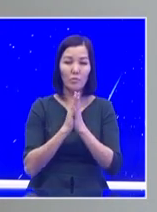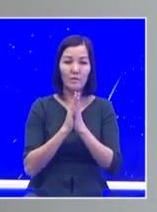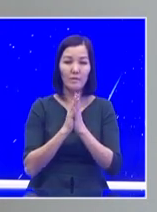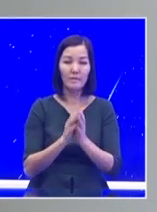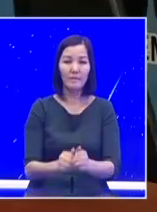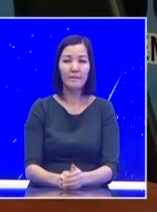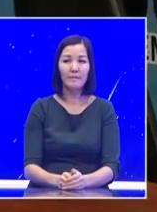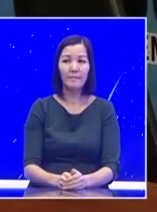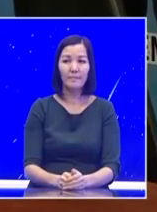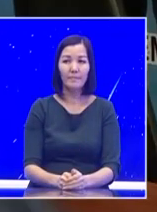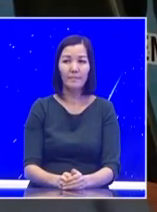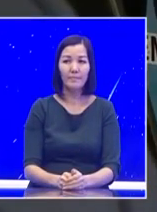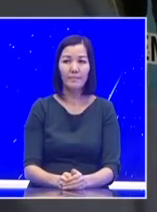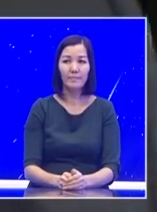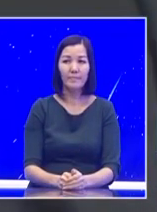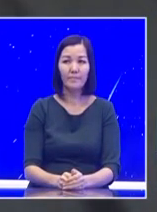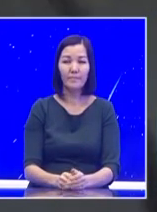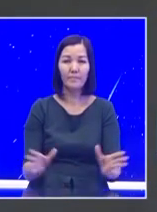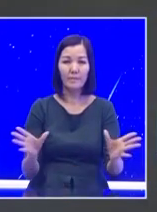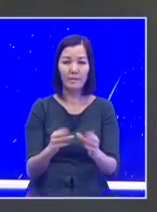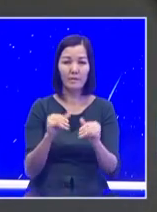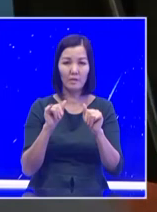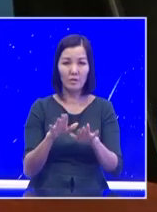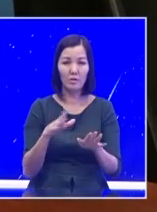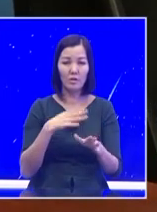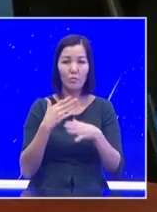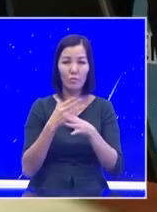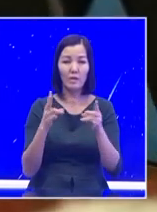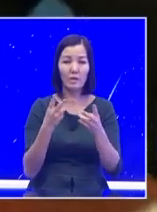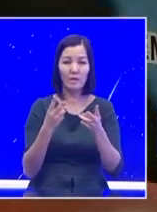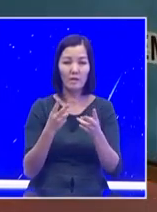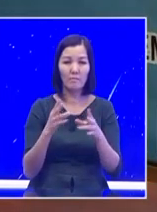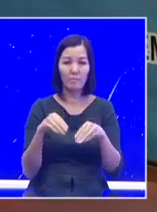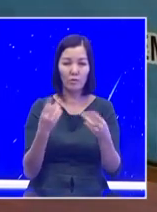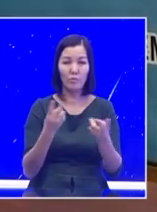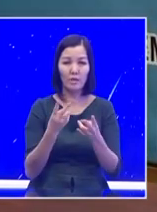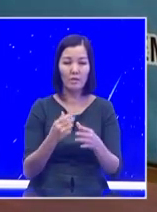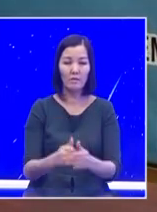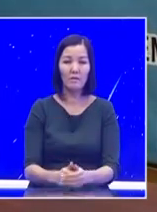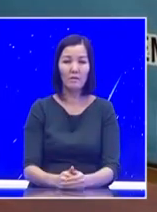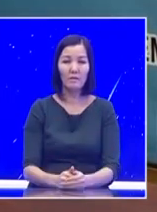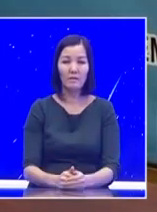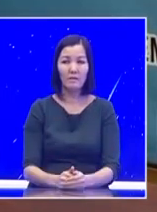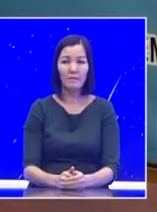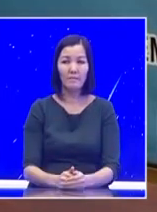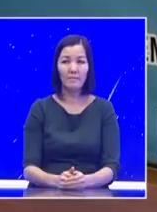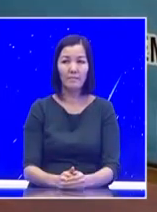отырдым. Вы вместе решите. Хорошо. Социальный элемент. Да. Кому-то есть перед. Она